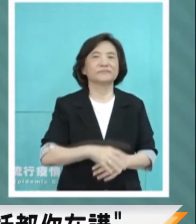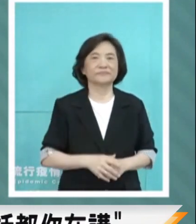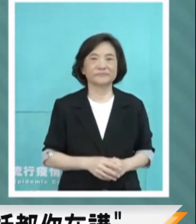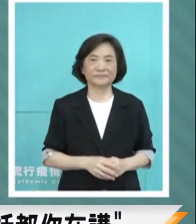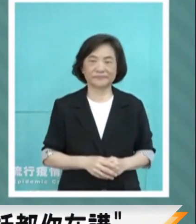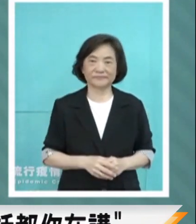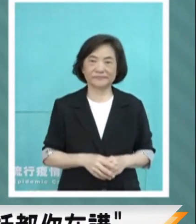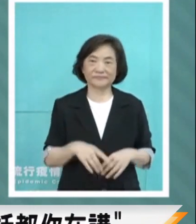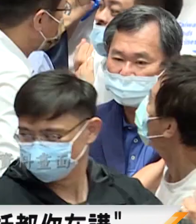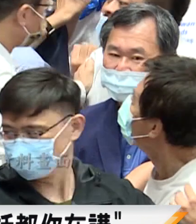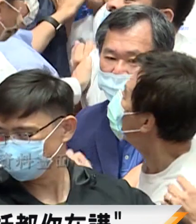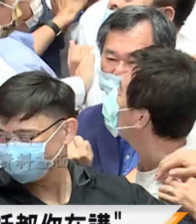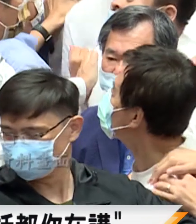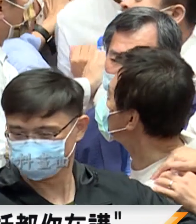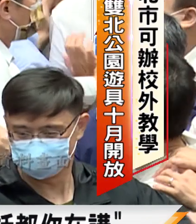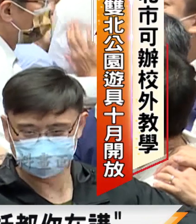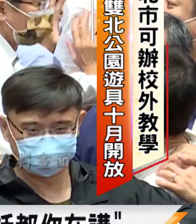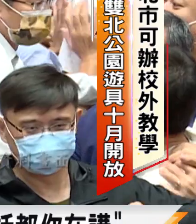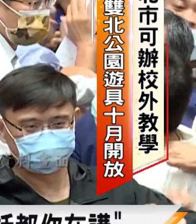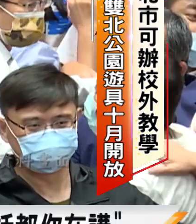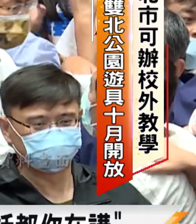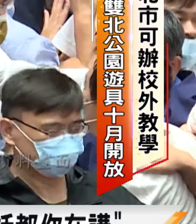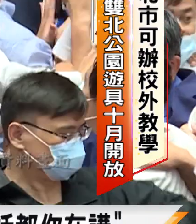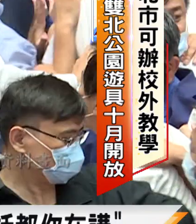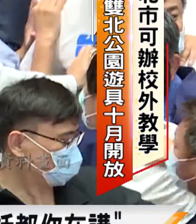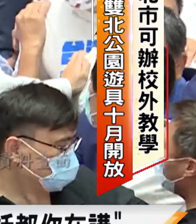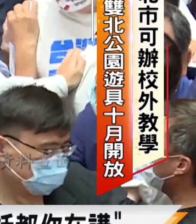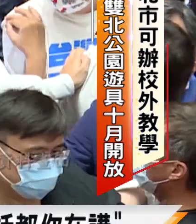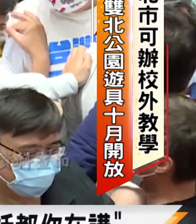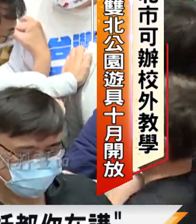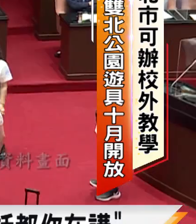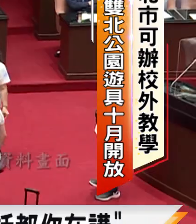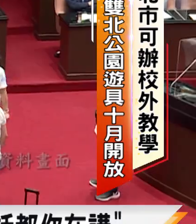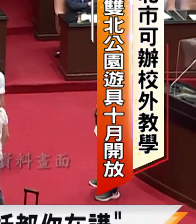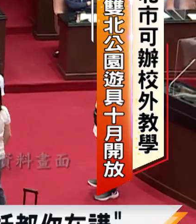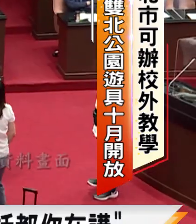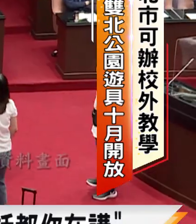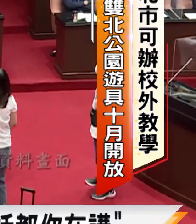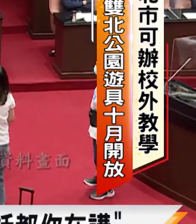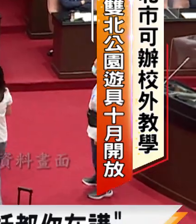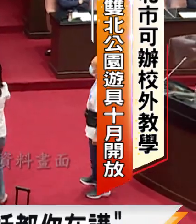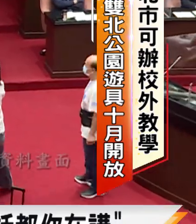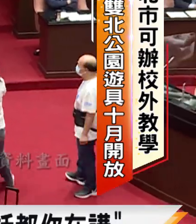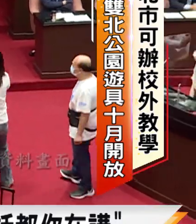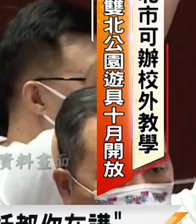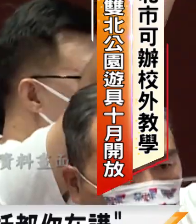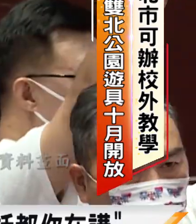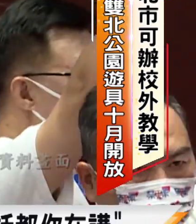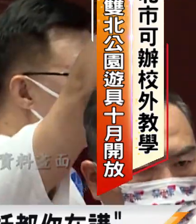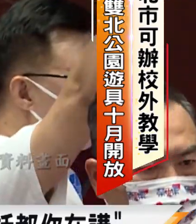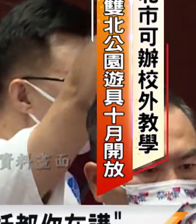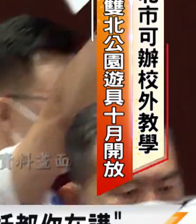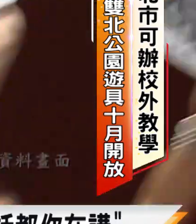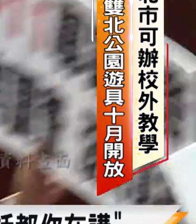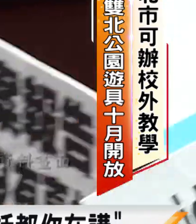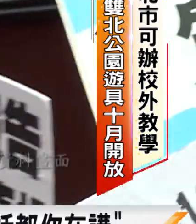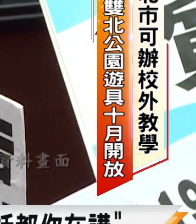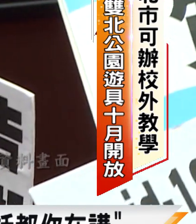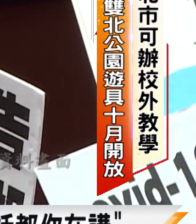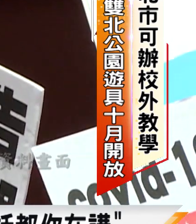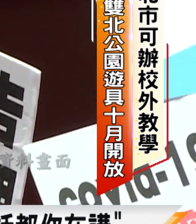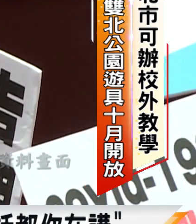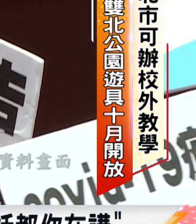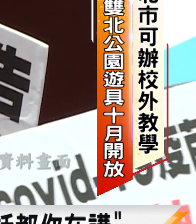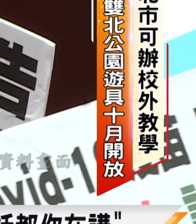轰中央不嘴软。行政院长苏贞昌日前说，台湾防疫成果傲人，是举世滔滔的福地，却依旧没检讨